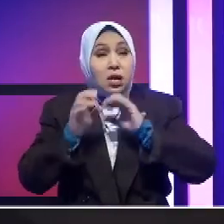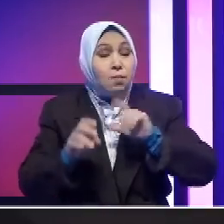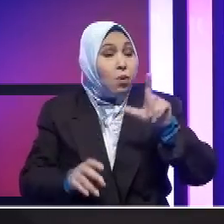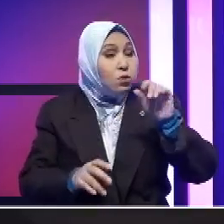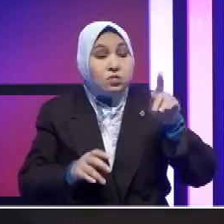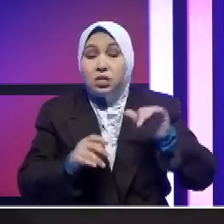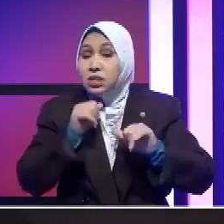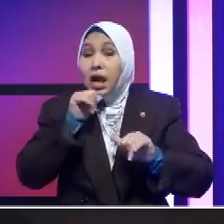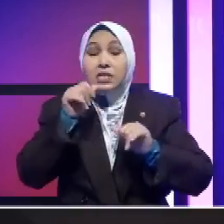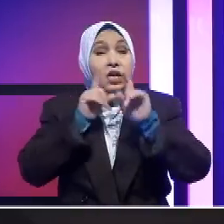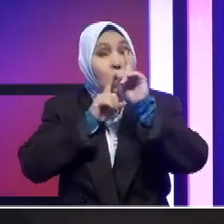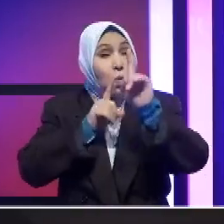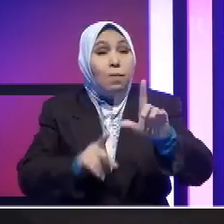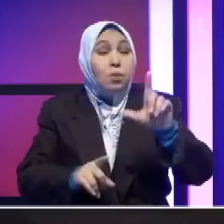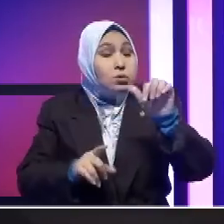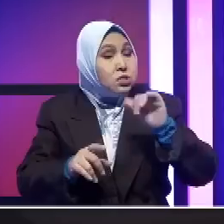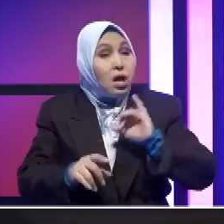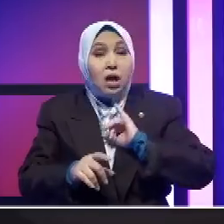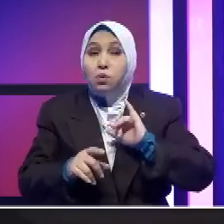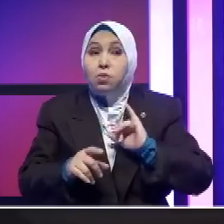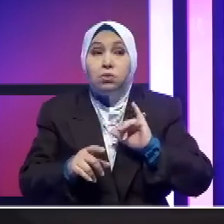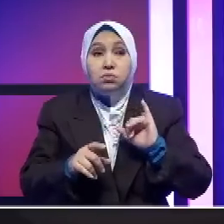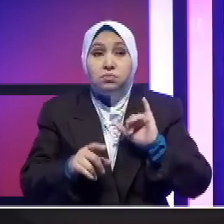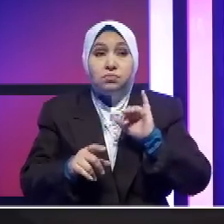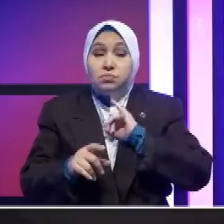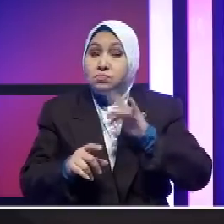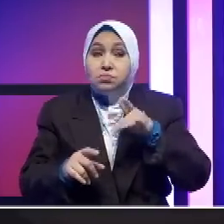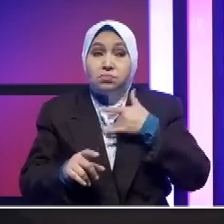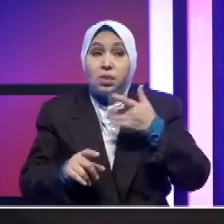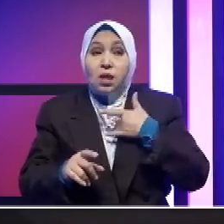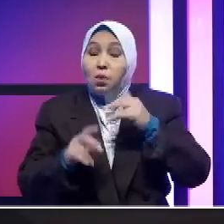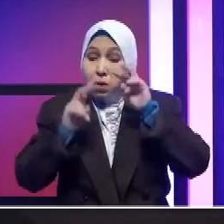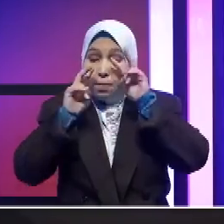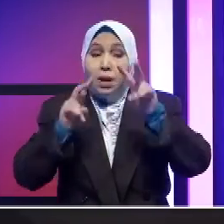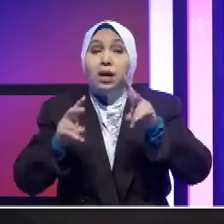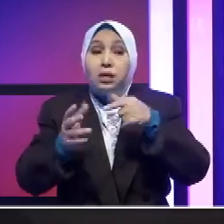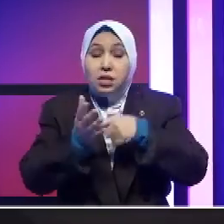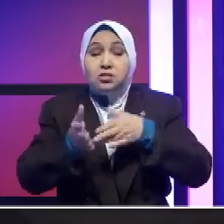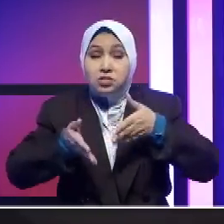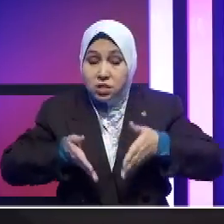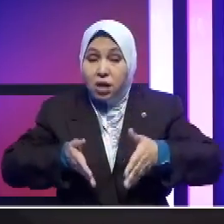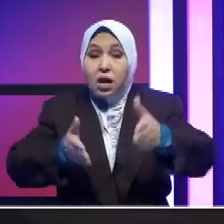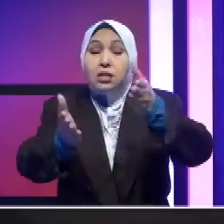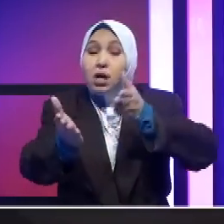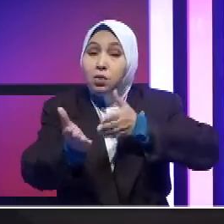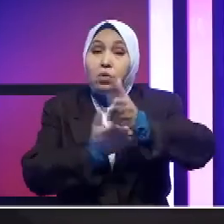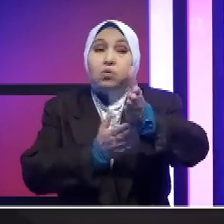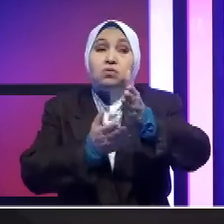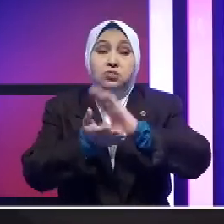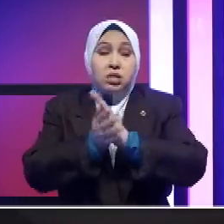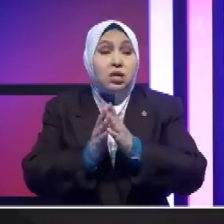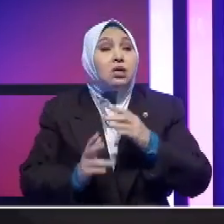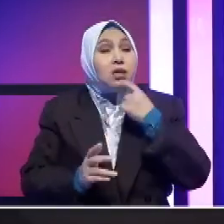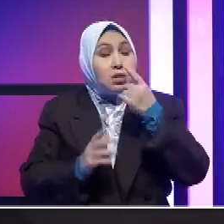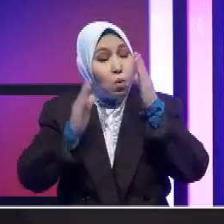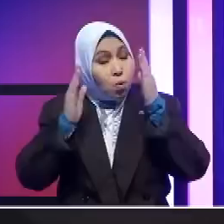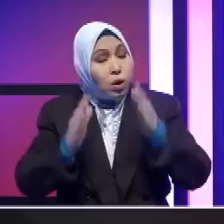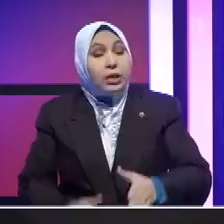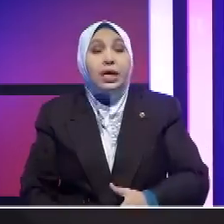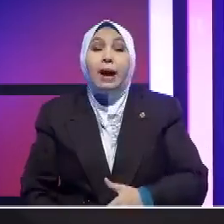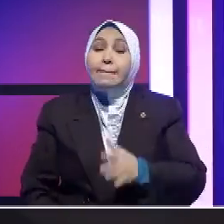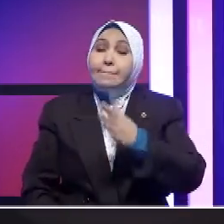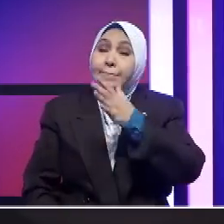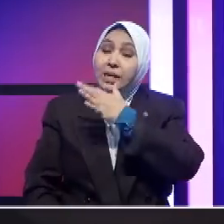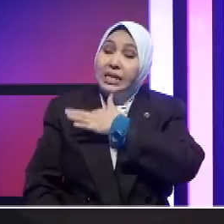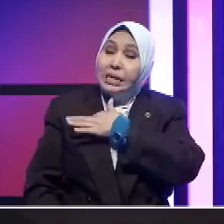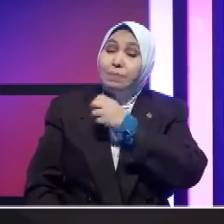dia tak balas logik tadi, dia hanya cakap aku rasa, aku nampak bahawa ini jalan yang lurus. Maka kata orang yang beriman tu sekali lagi, balas